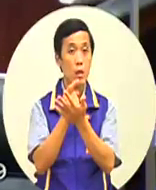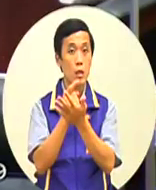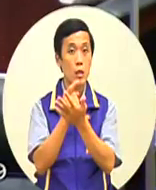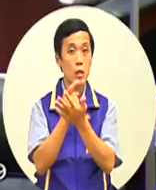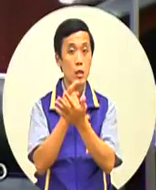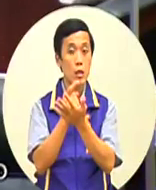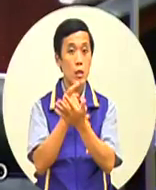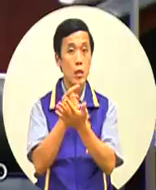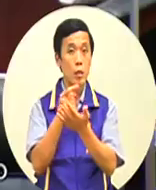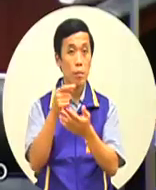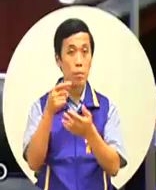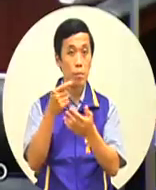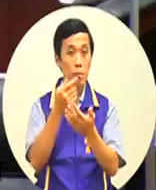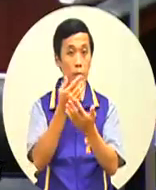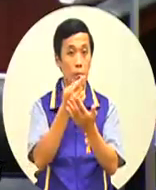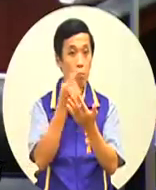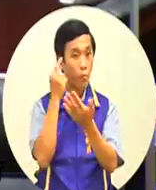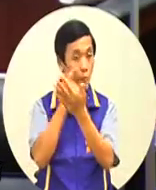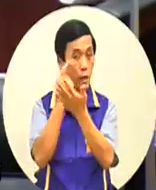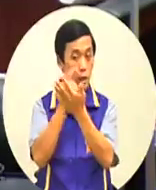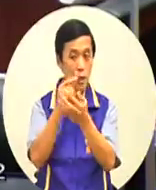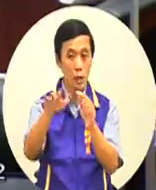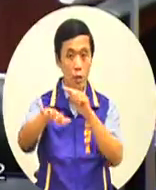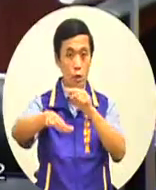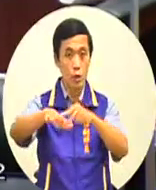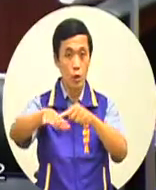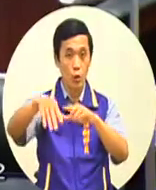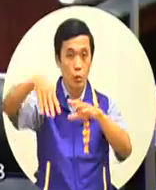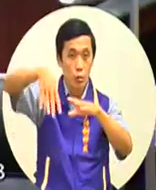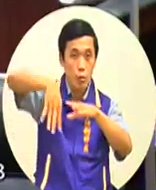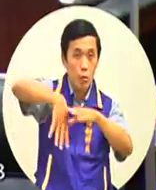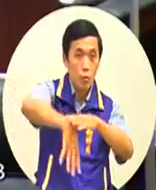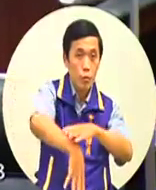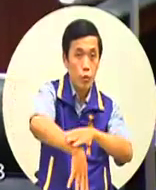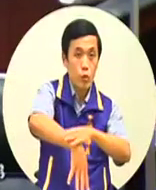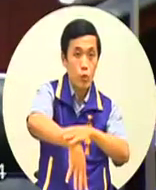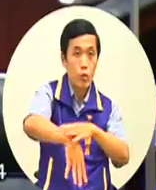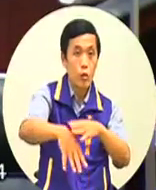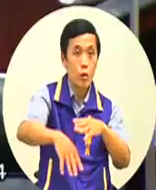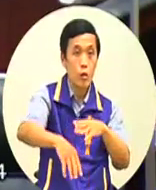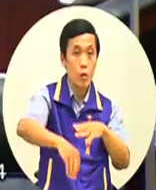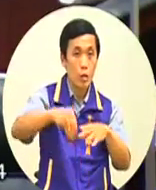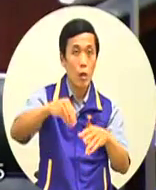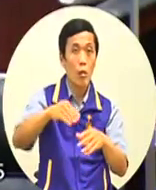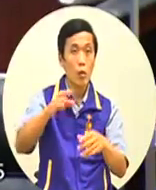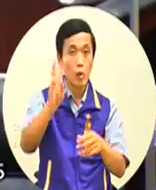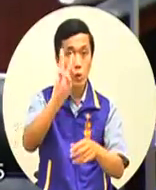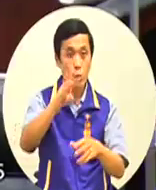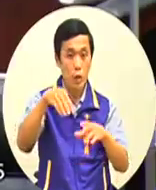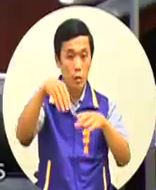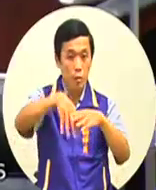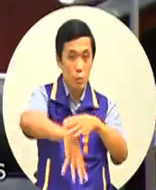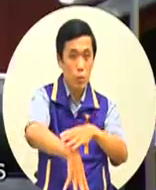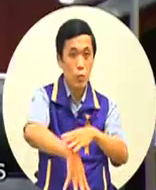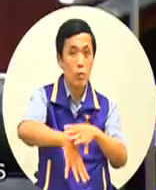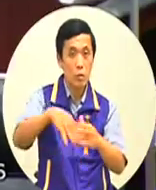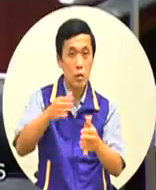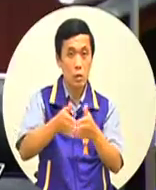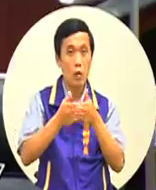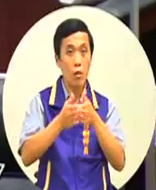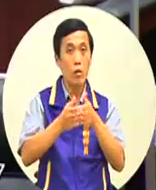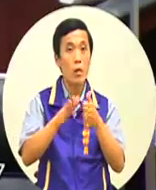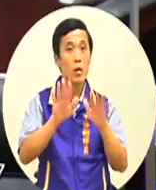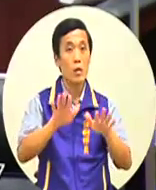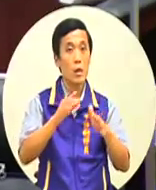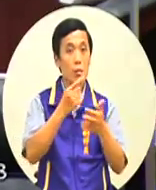的雨衣，但是手嘛是爱在下底慢起。哦，所以讲浸啊，浸的时代虽然迄个大家拢要